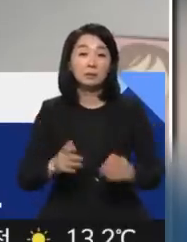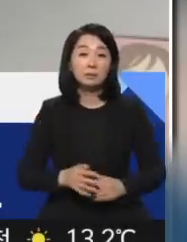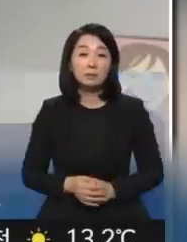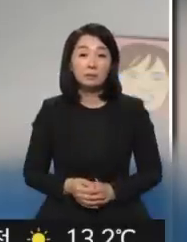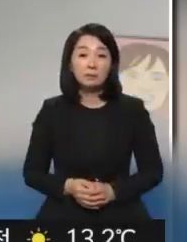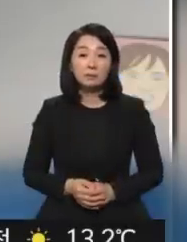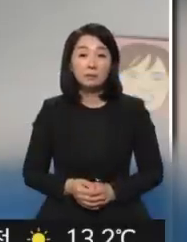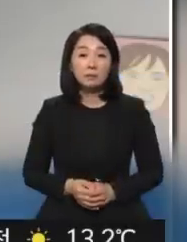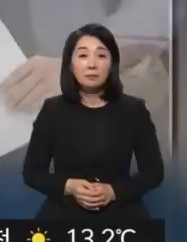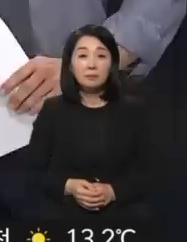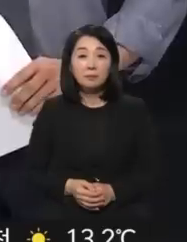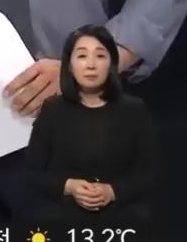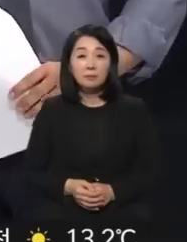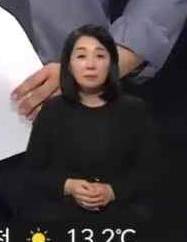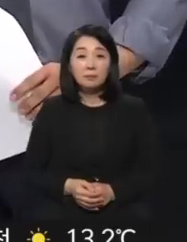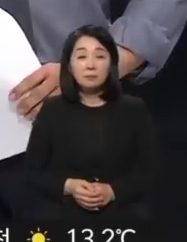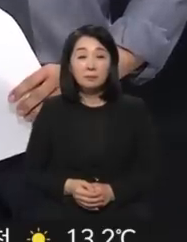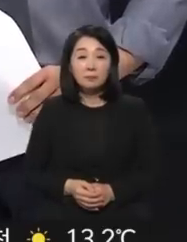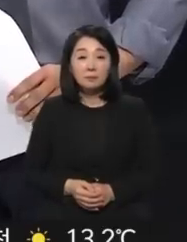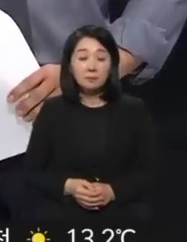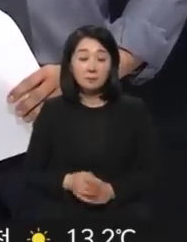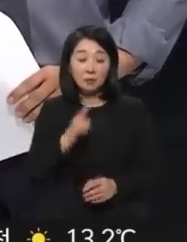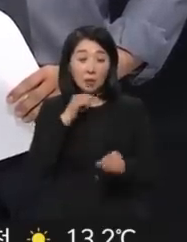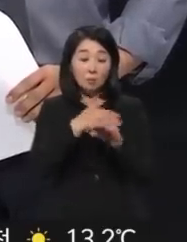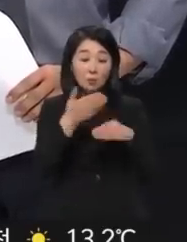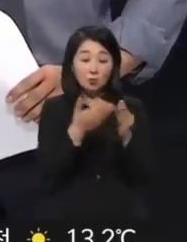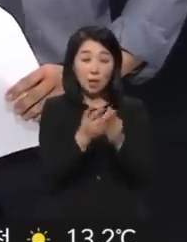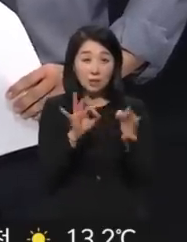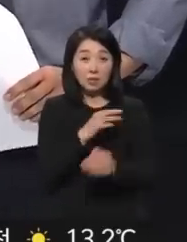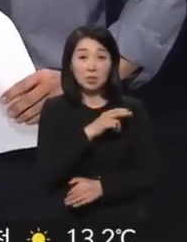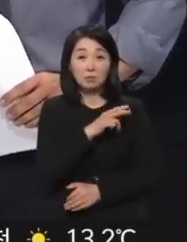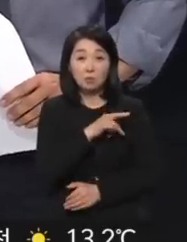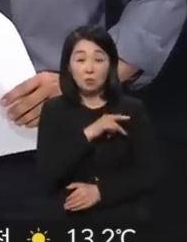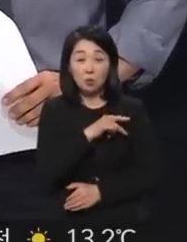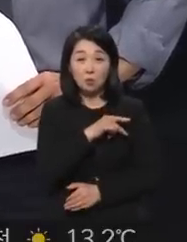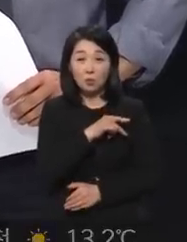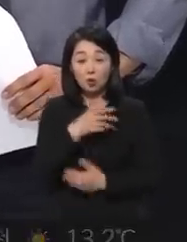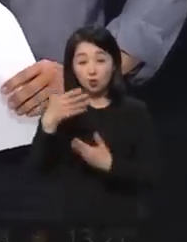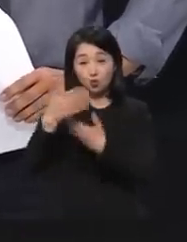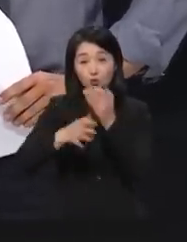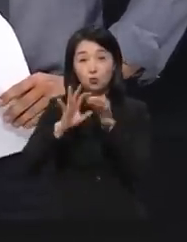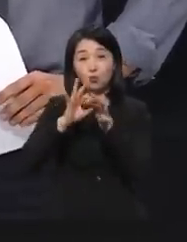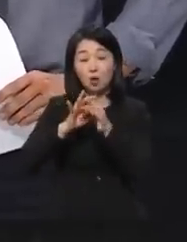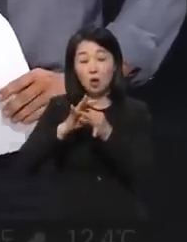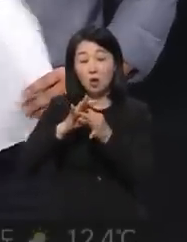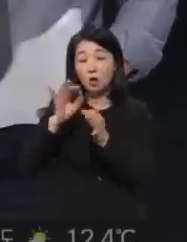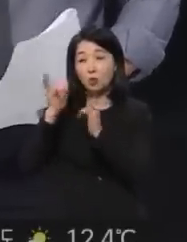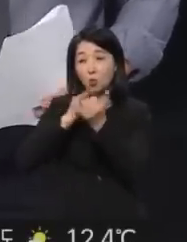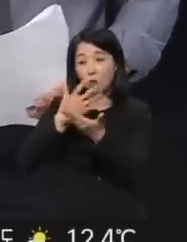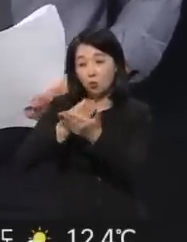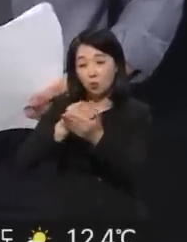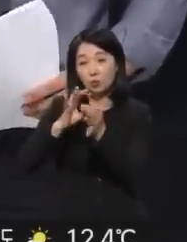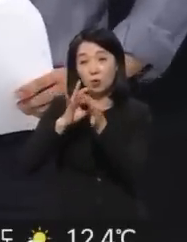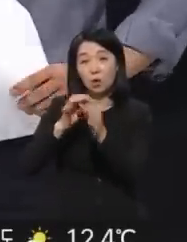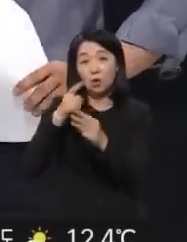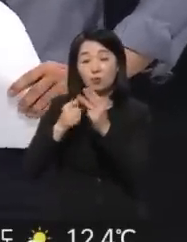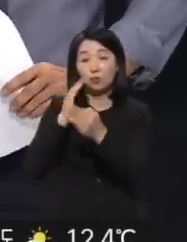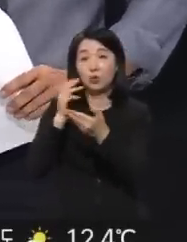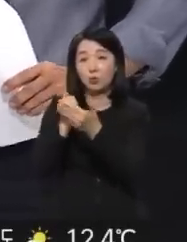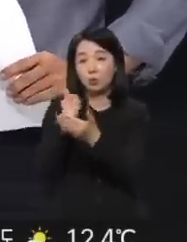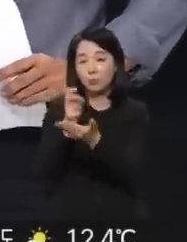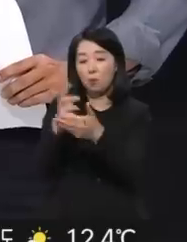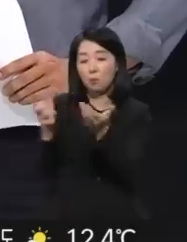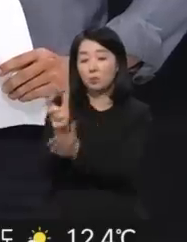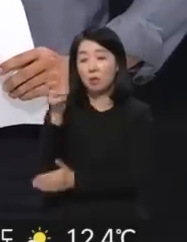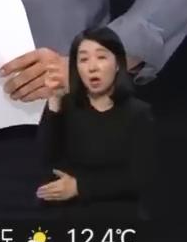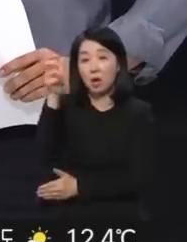시작했습니다. 네. 민주당 김의겸 의원과 유튜브 채널 더 탐사가 통화 녹취록을 통해 윤석열 대통령과 한동훈